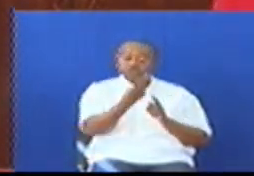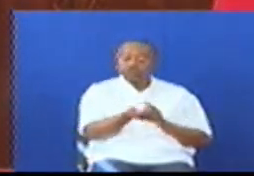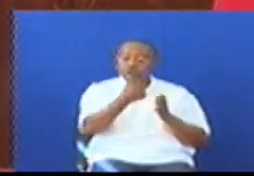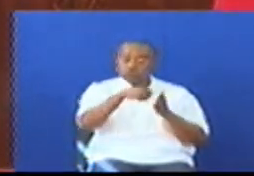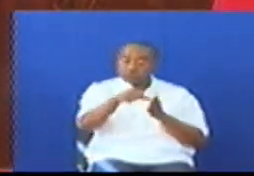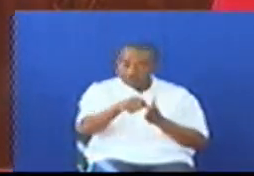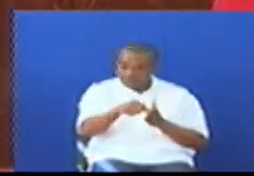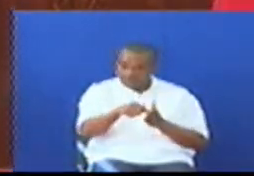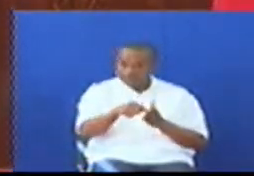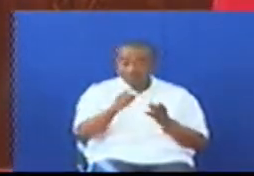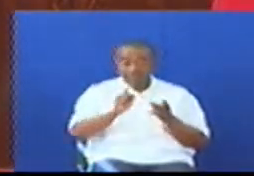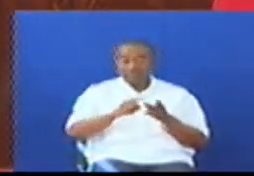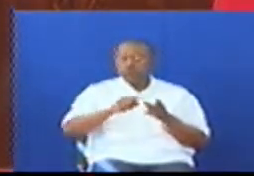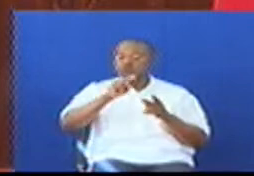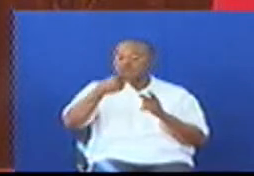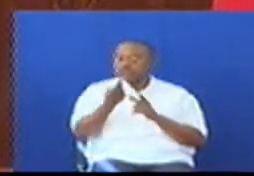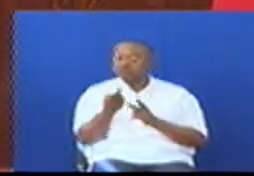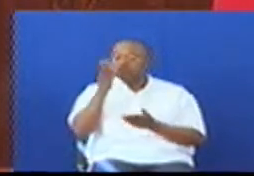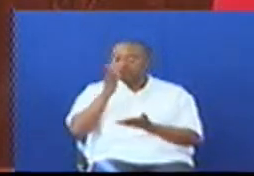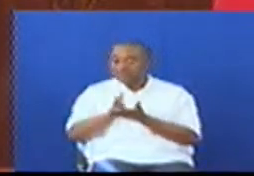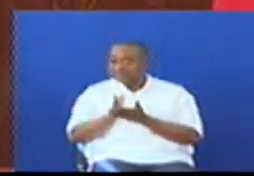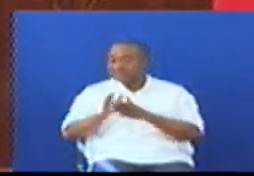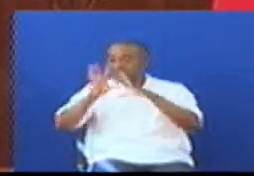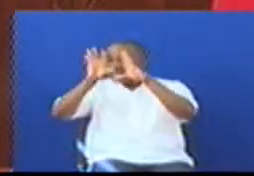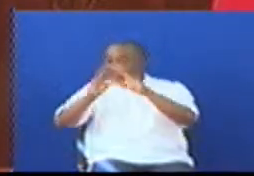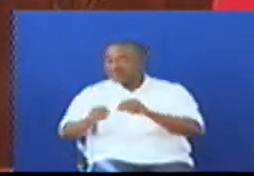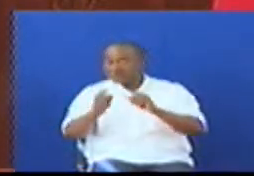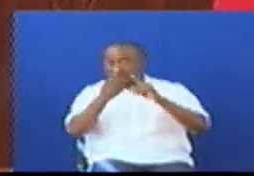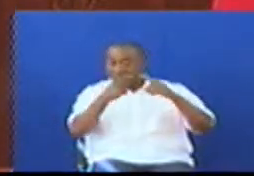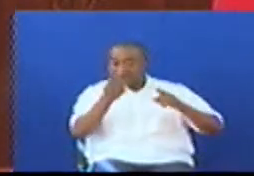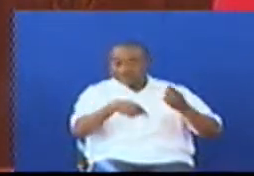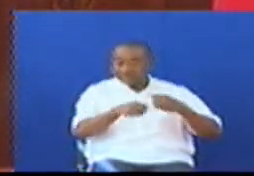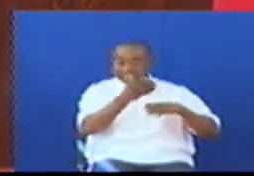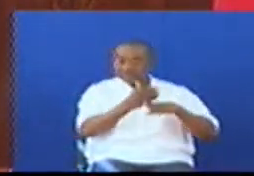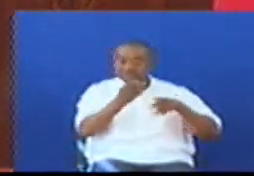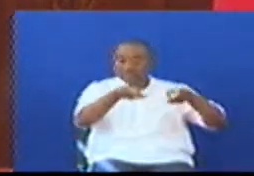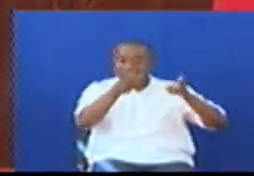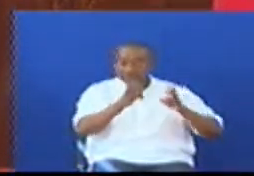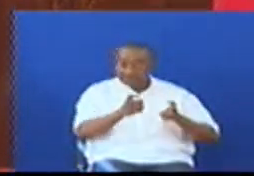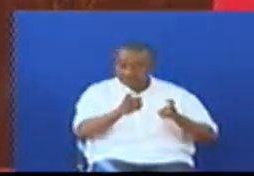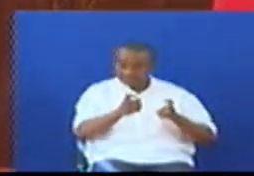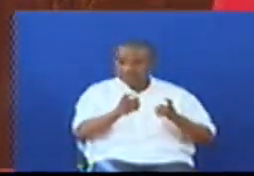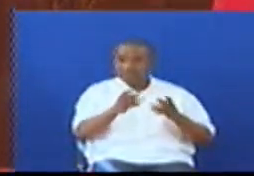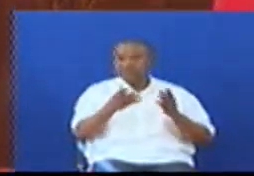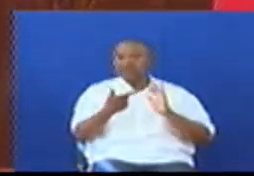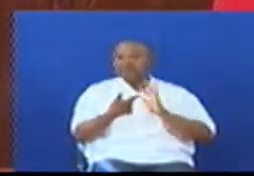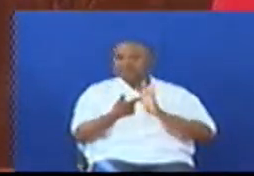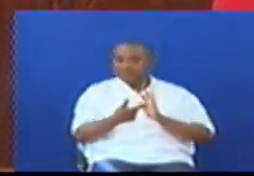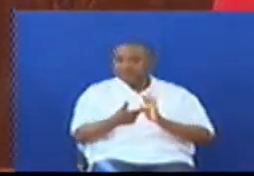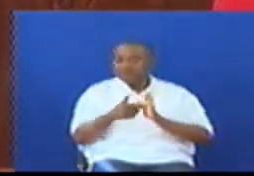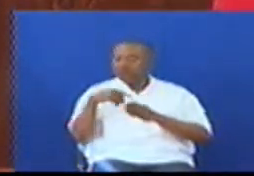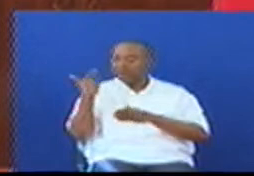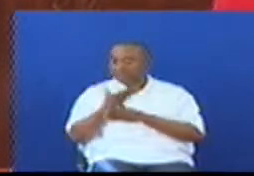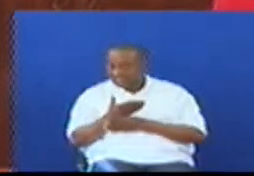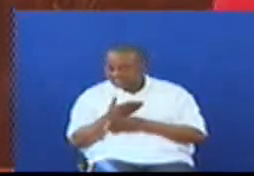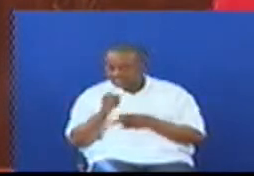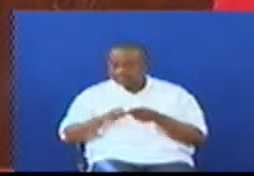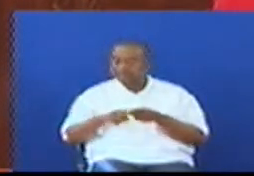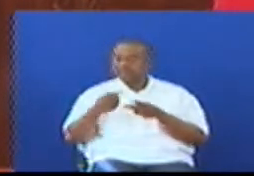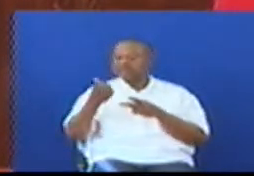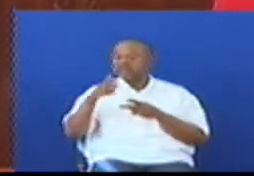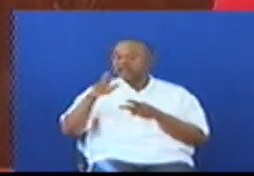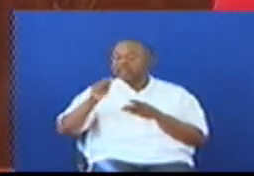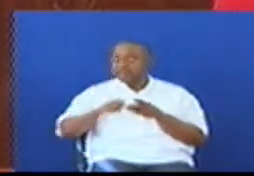kuhakikisha taarifa mbalimbali za shirika la bandari na taasisi mbalimbali kama bank, TRA, bandari